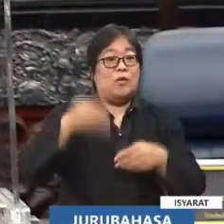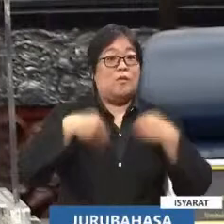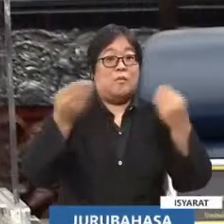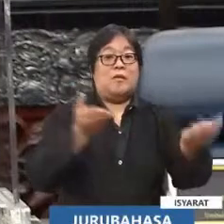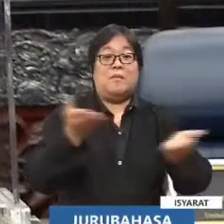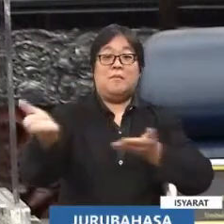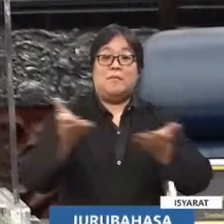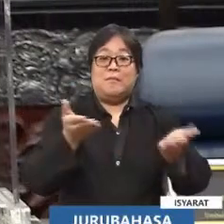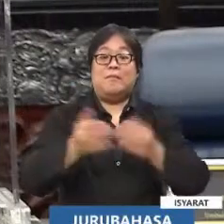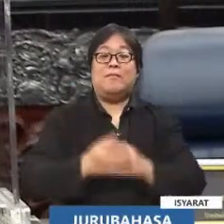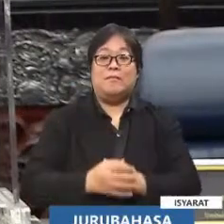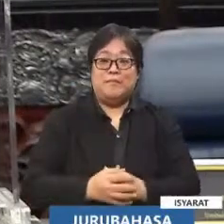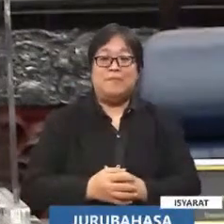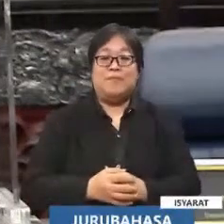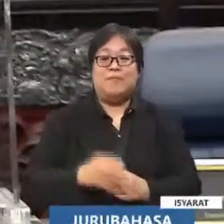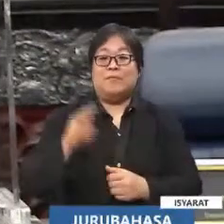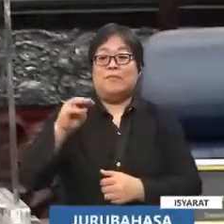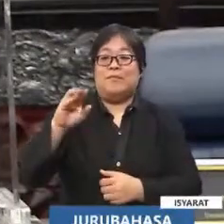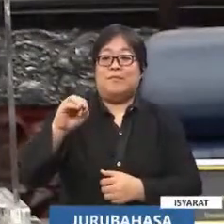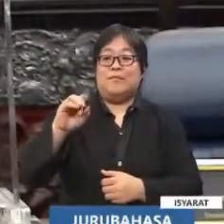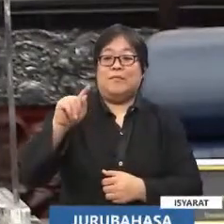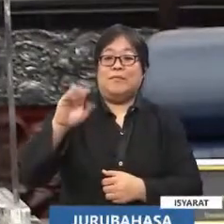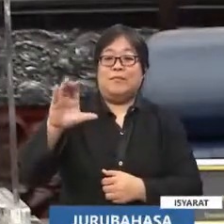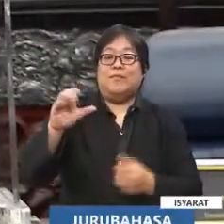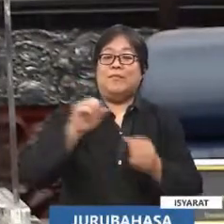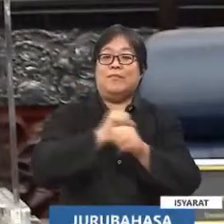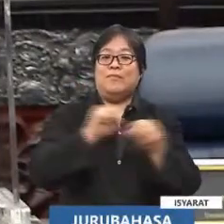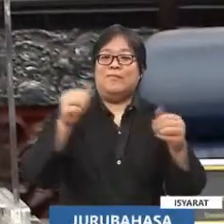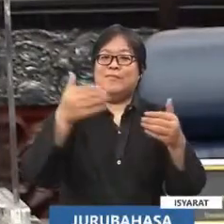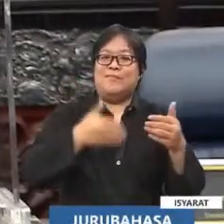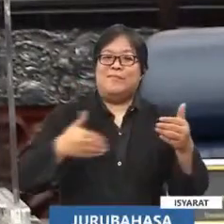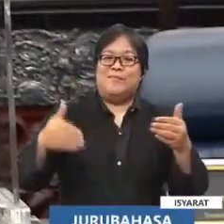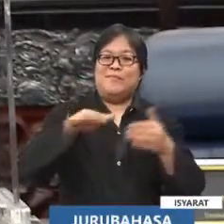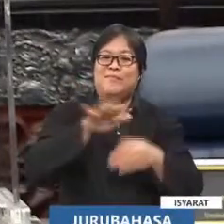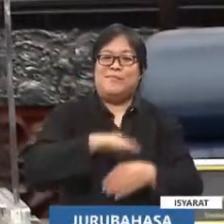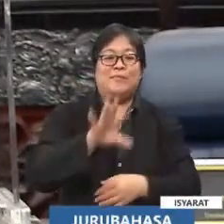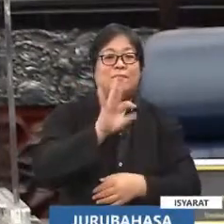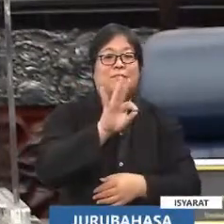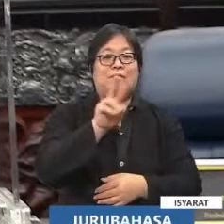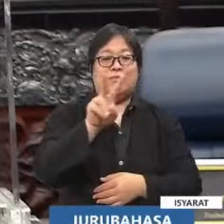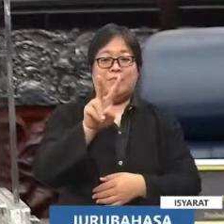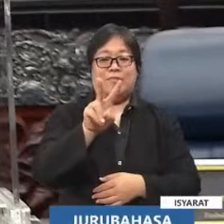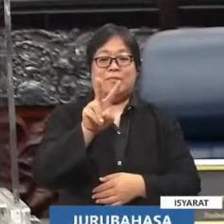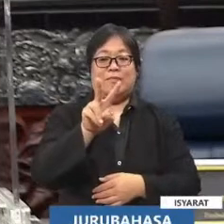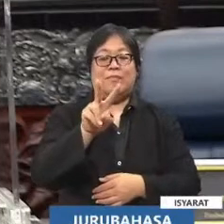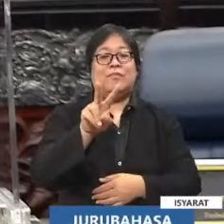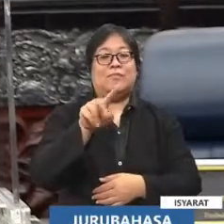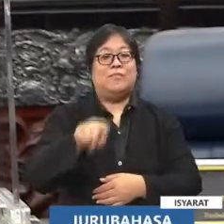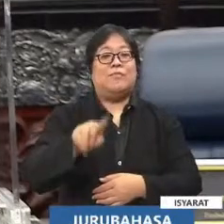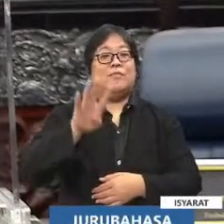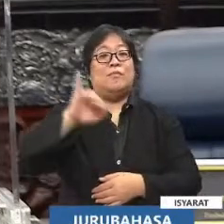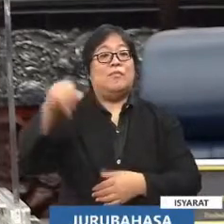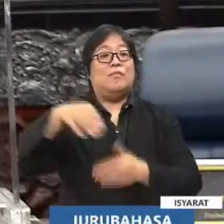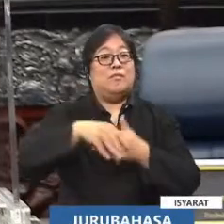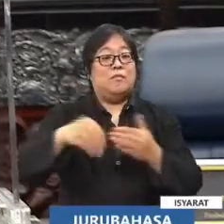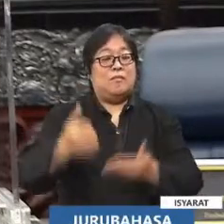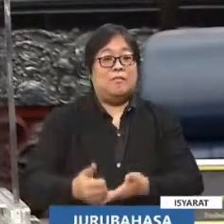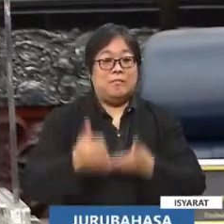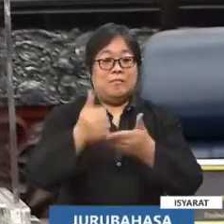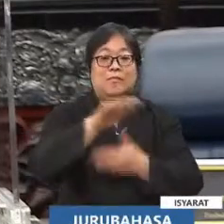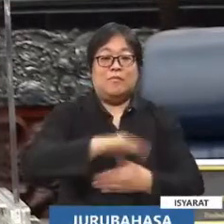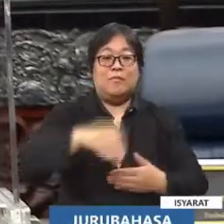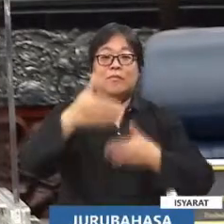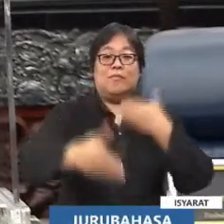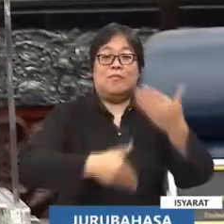perkhidmatan, di mana Hotek telah pun membelanjakan hampir 92 juta ringgit untuk membantu mereka